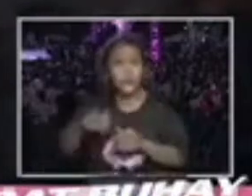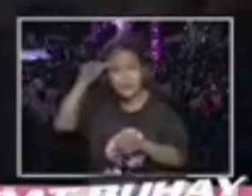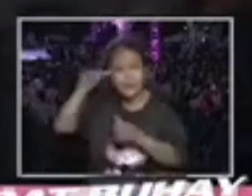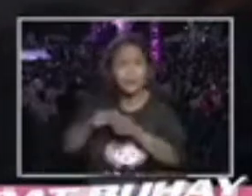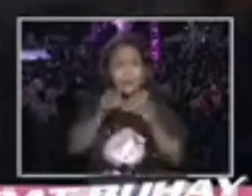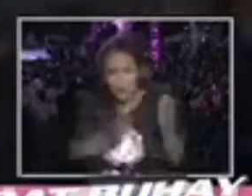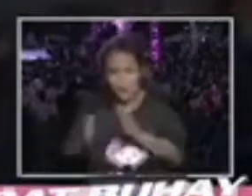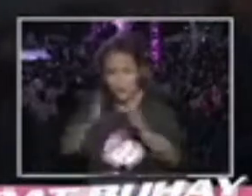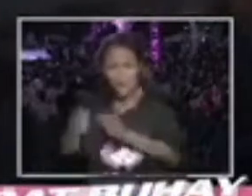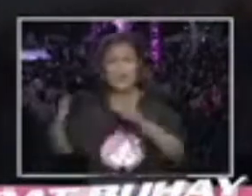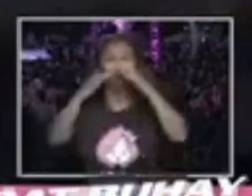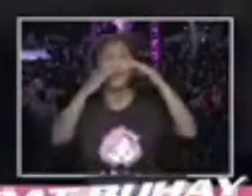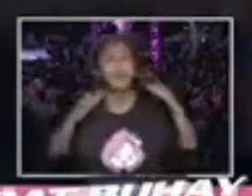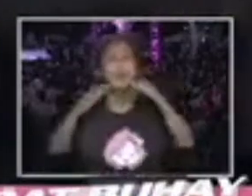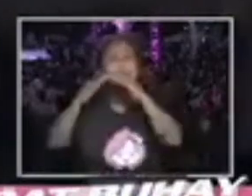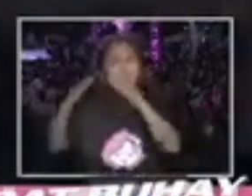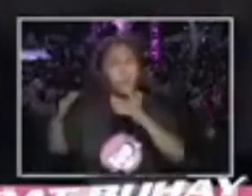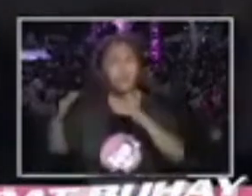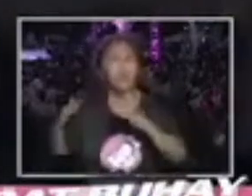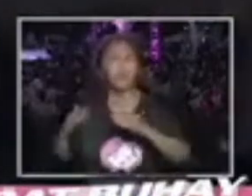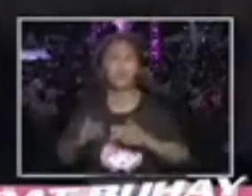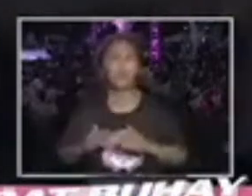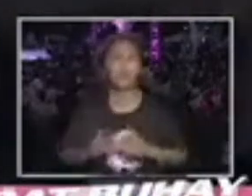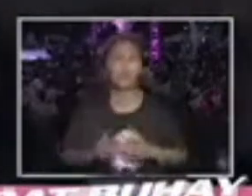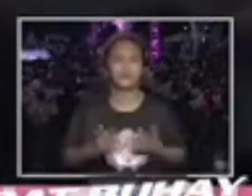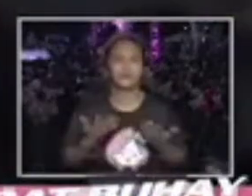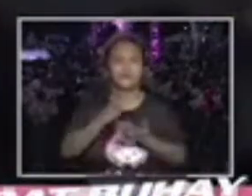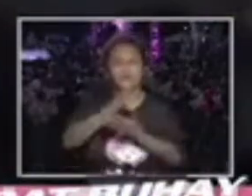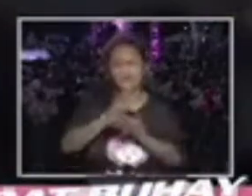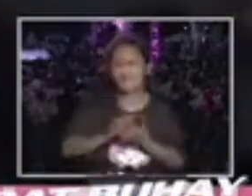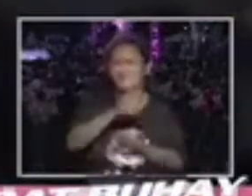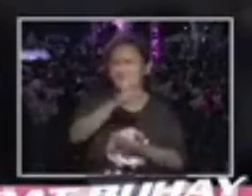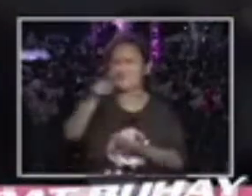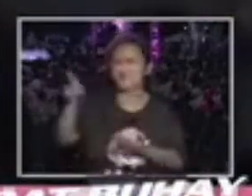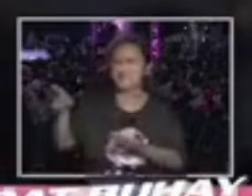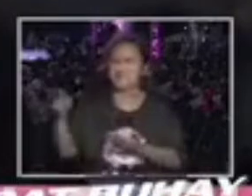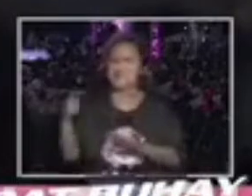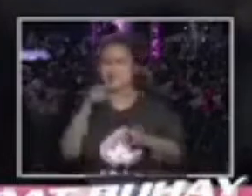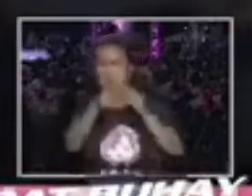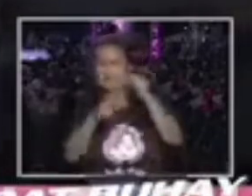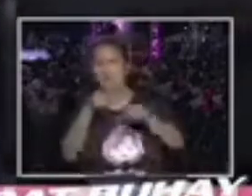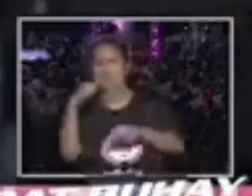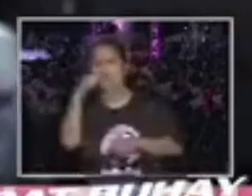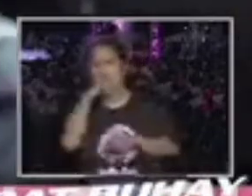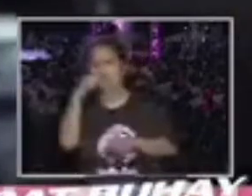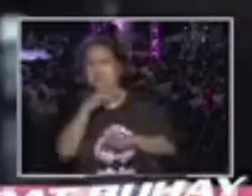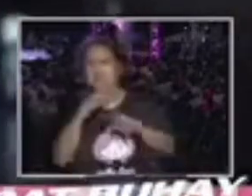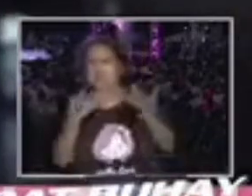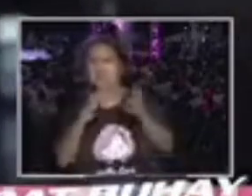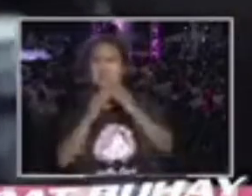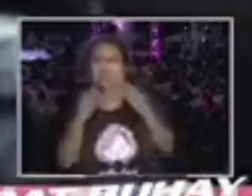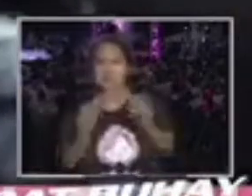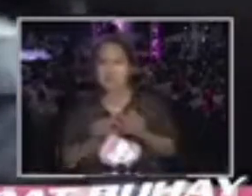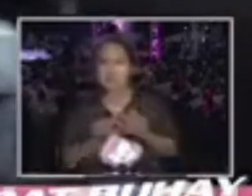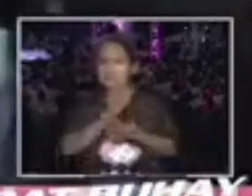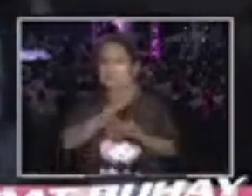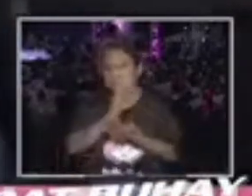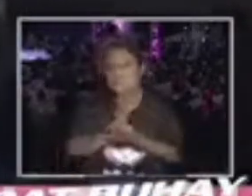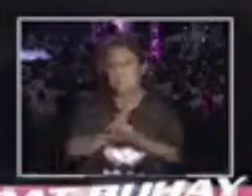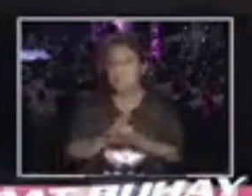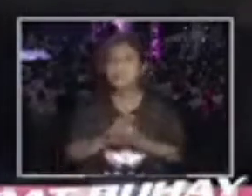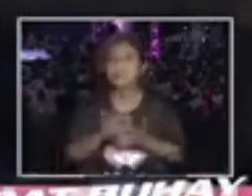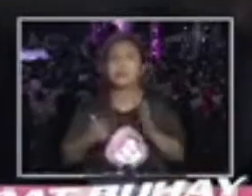pabahay, sa bawat bagong kasinungalingang ibinabato sa aming pamilya, sa